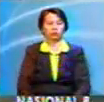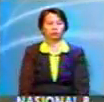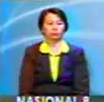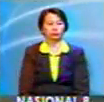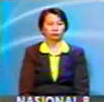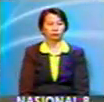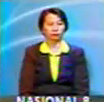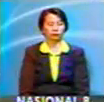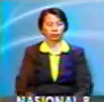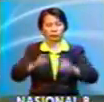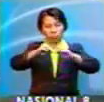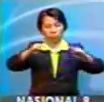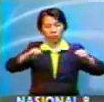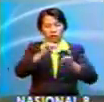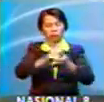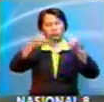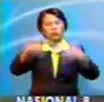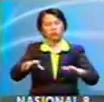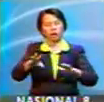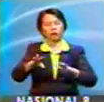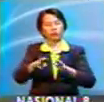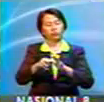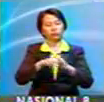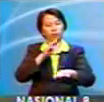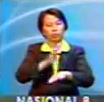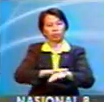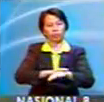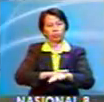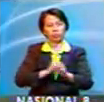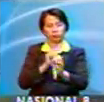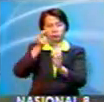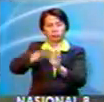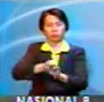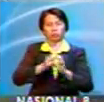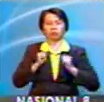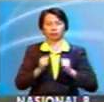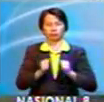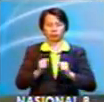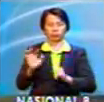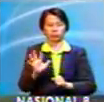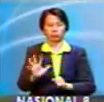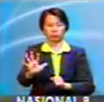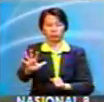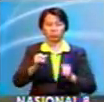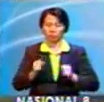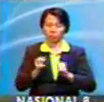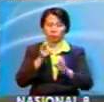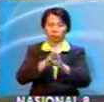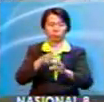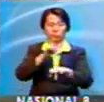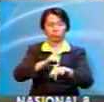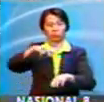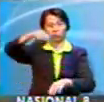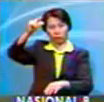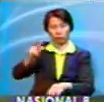Dan pelajar ini dikatakan hilang ketika menyertai acara Climb Tom di